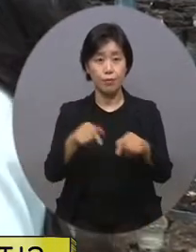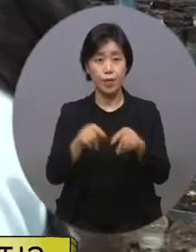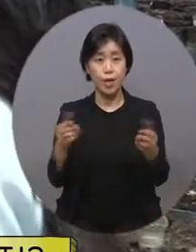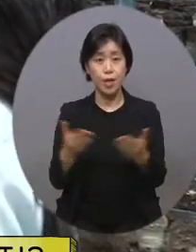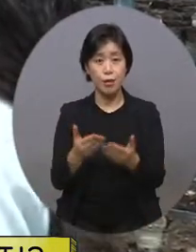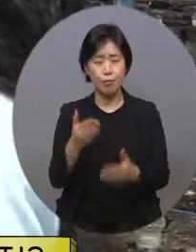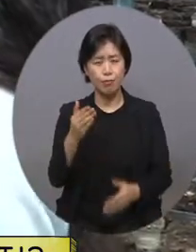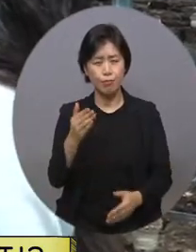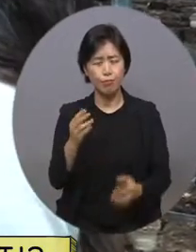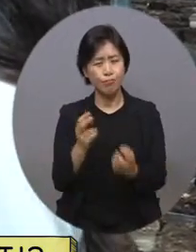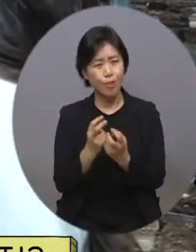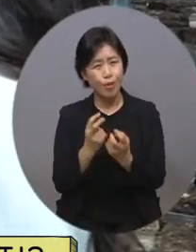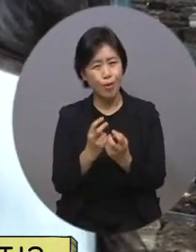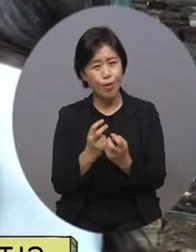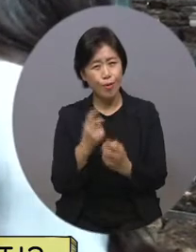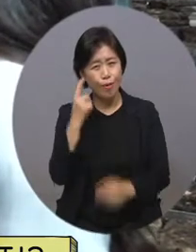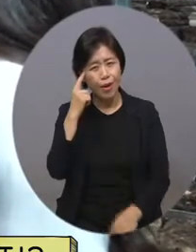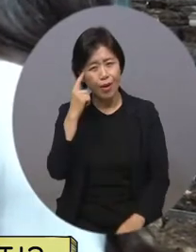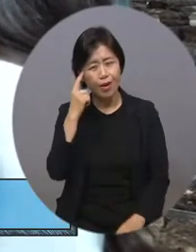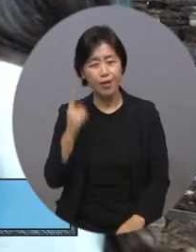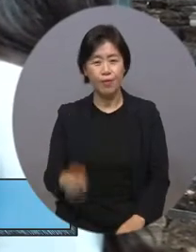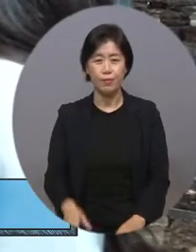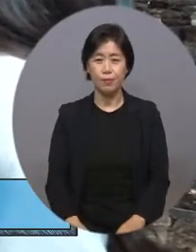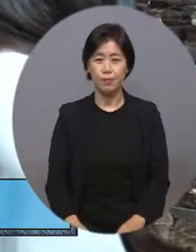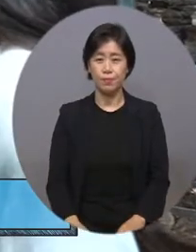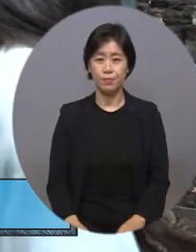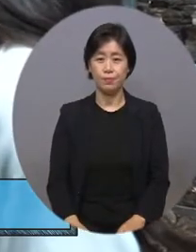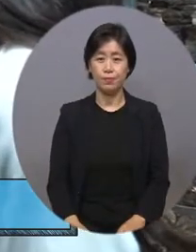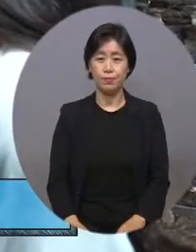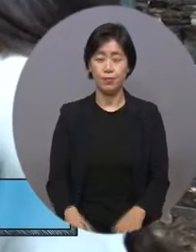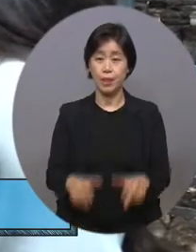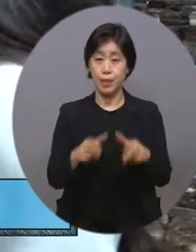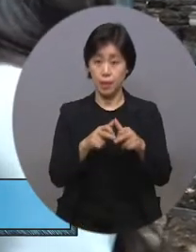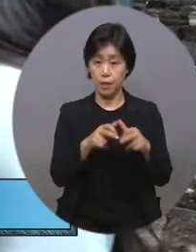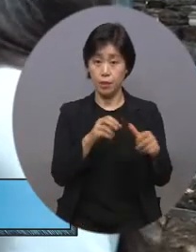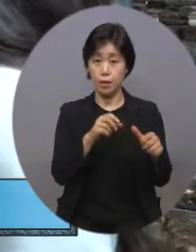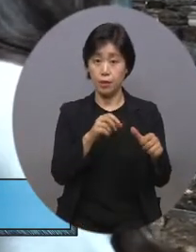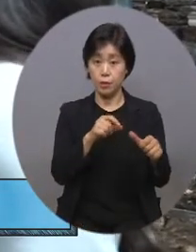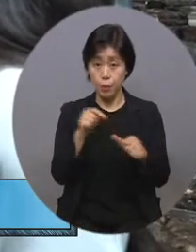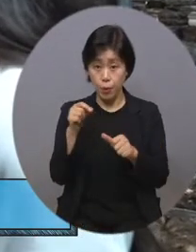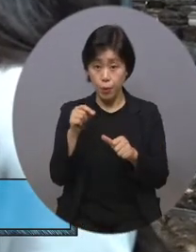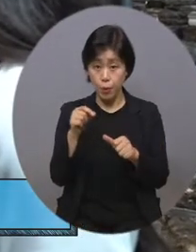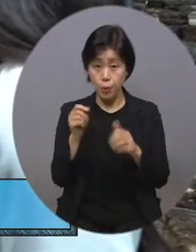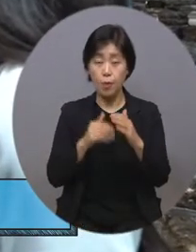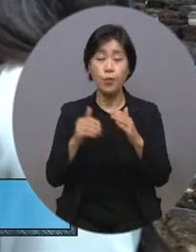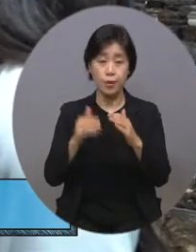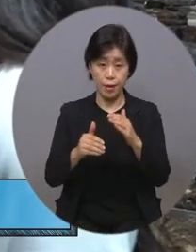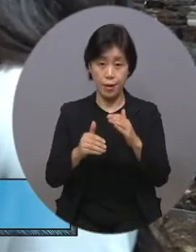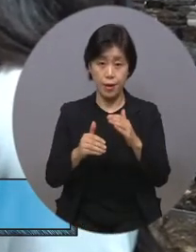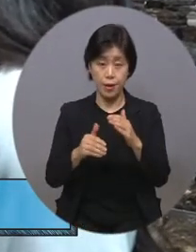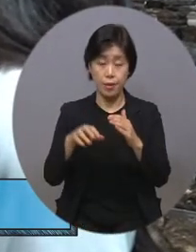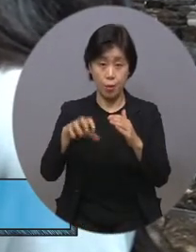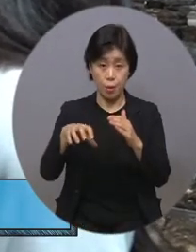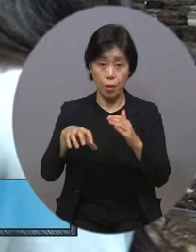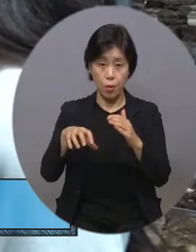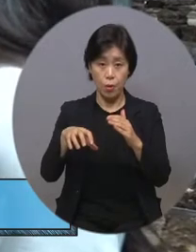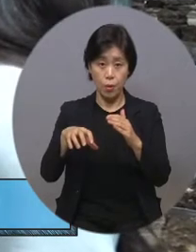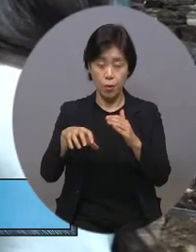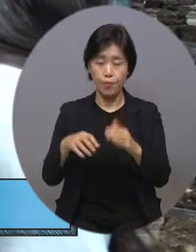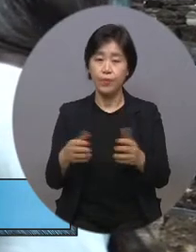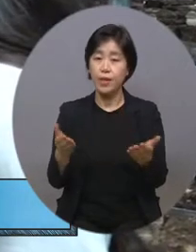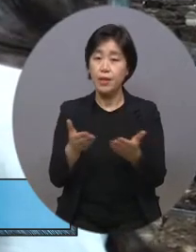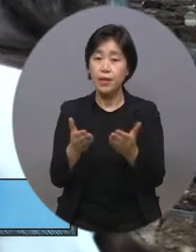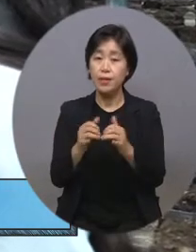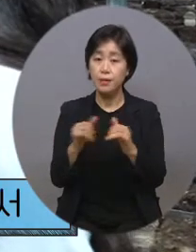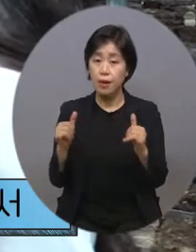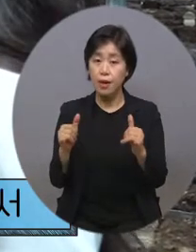일을 하게 되셨는지. 저희가 장애인 고용공단에서 초기에 직원들의 어떤 직무의 적응을